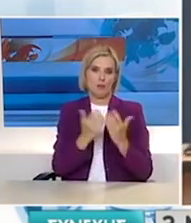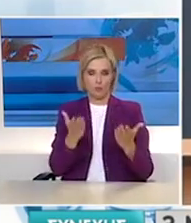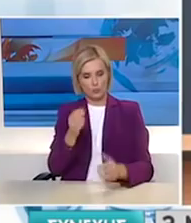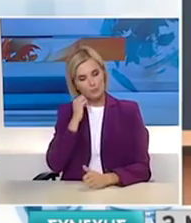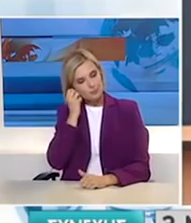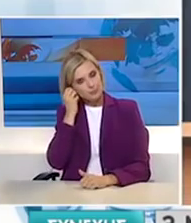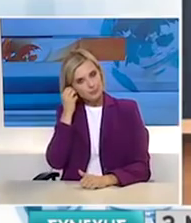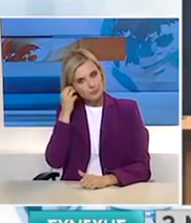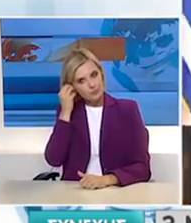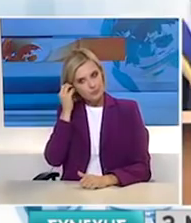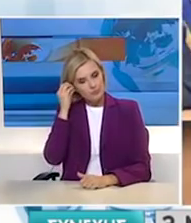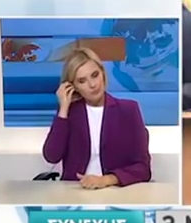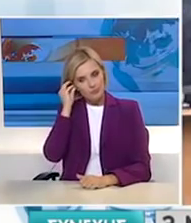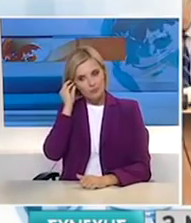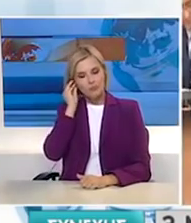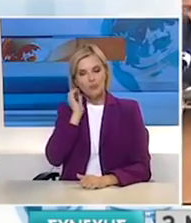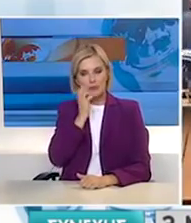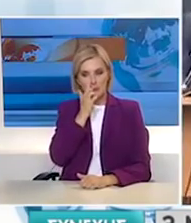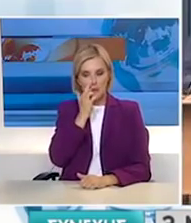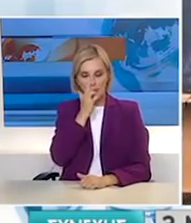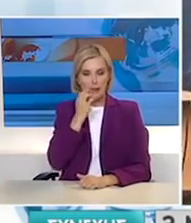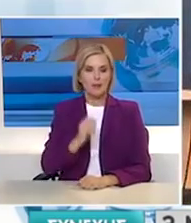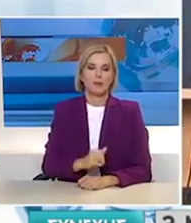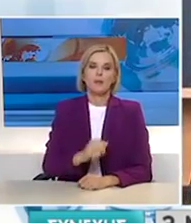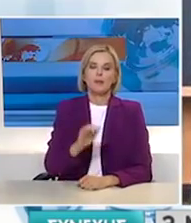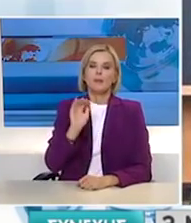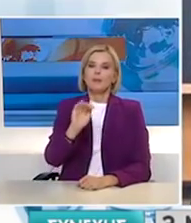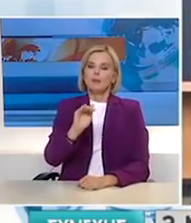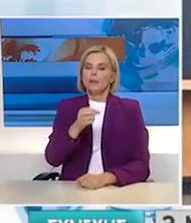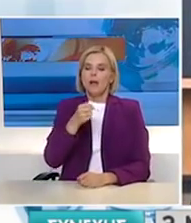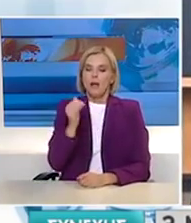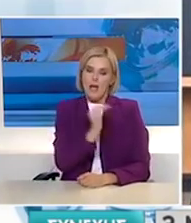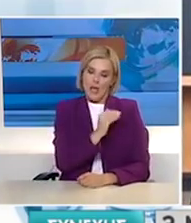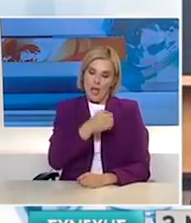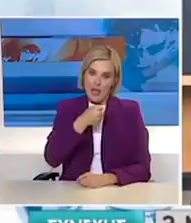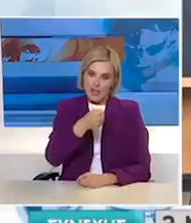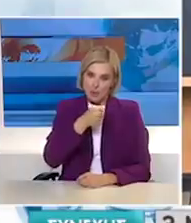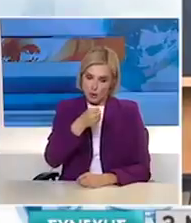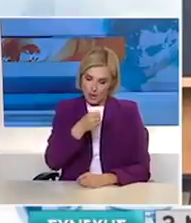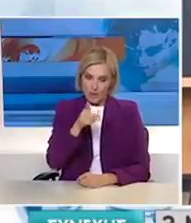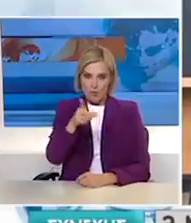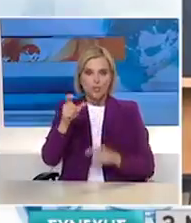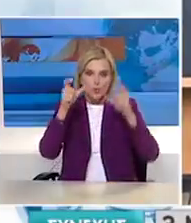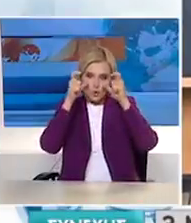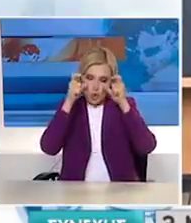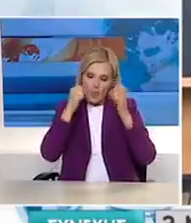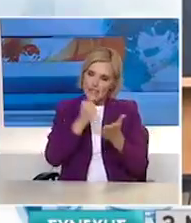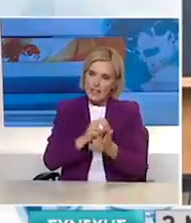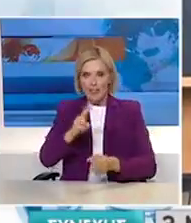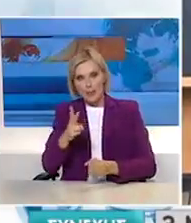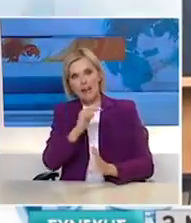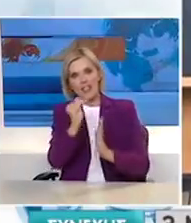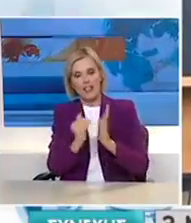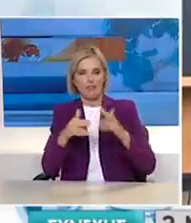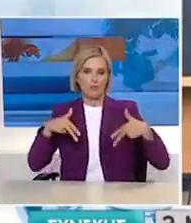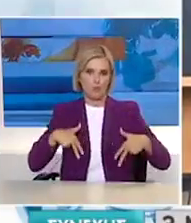Να περάσουμε σε ερωτήσεις. Η κυρία Φουσέκη από το Αθηναϊκό και Μακεδονικό Πρακτορείο Ειδήσεων. Κύριε Τσιόδρα και κύριε Χαρδαλιά,